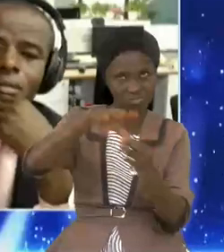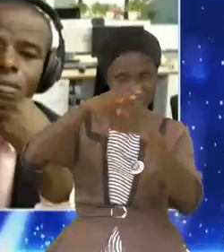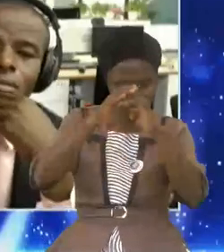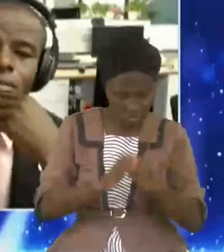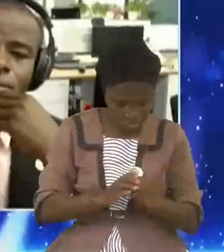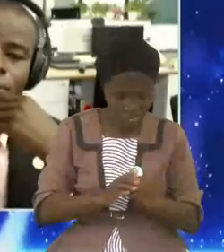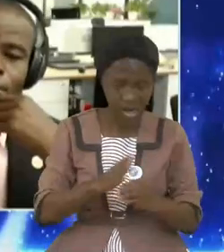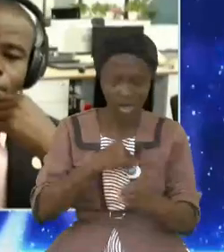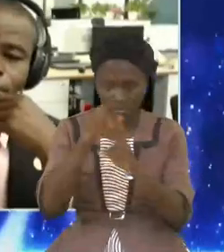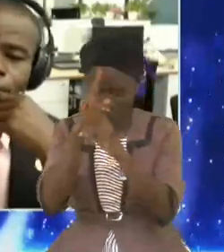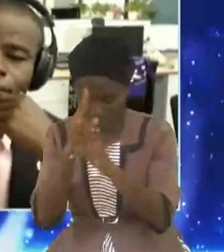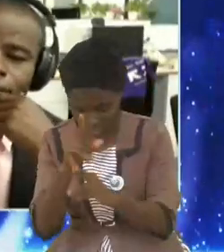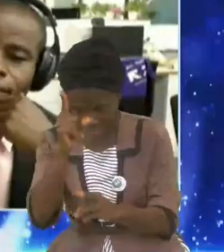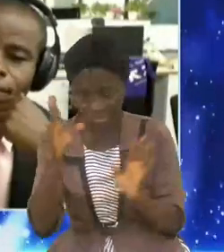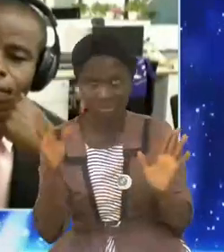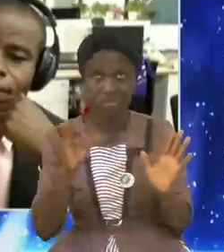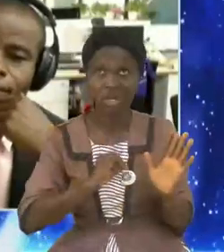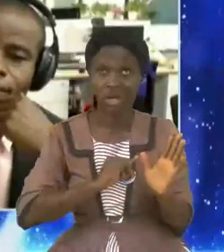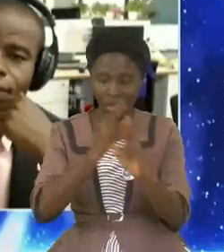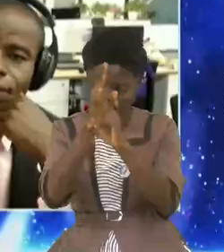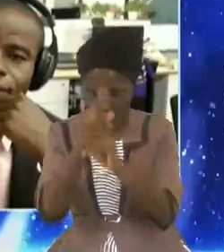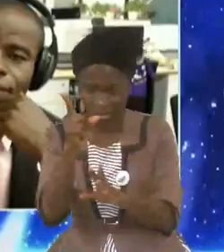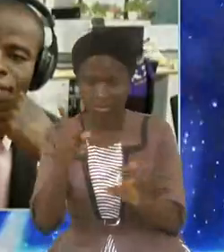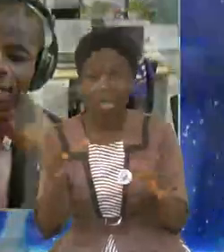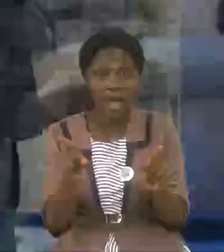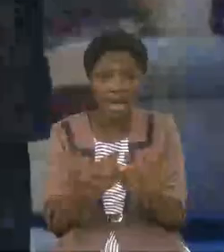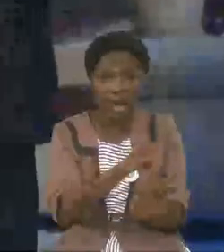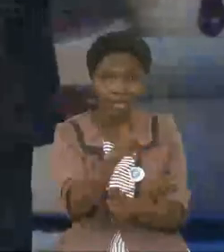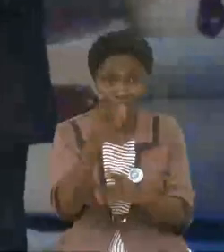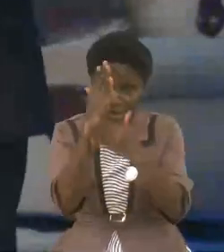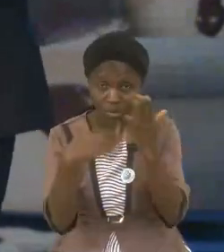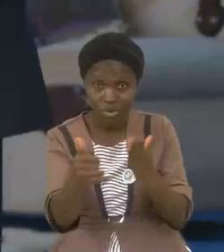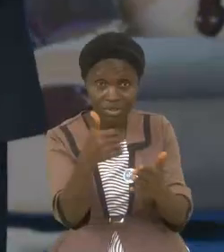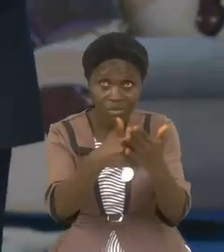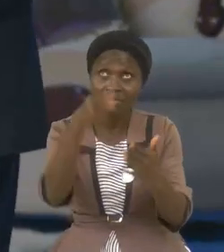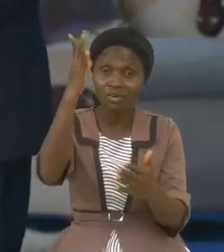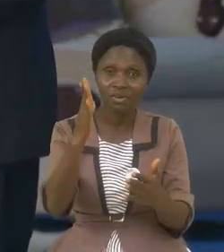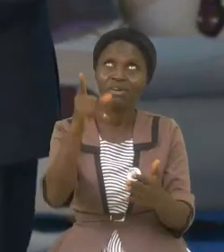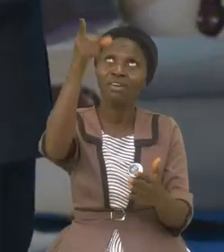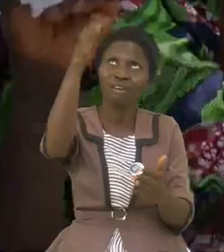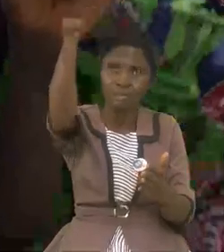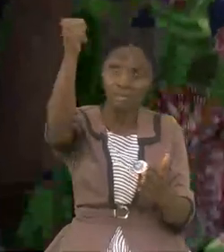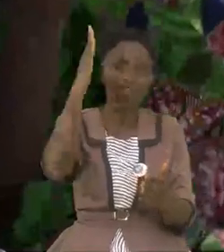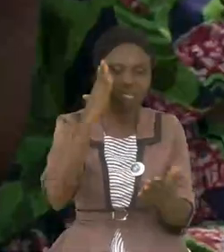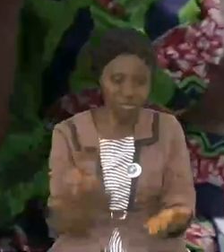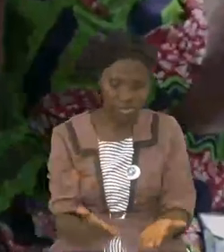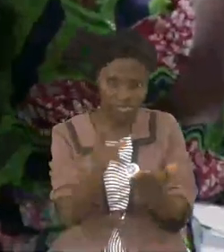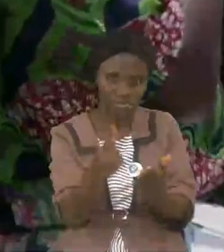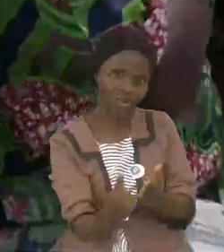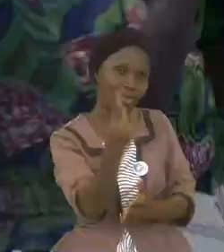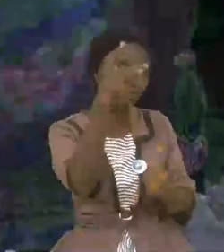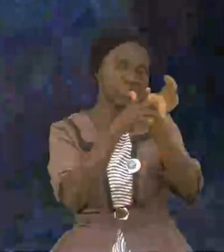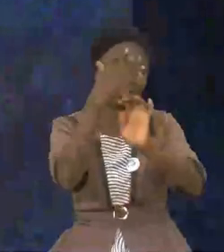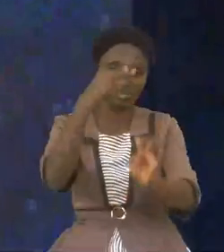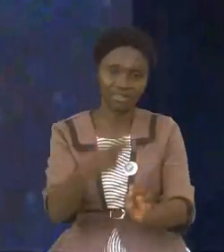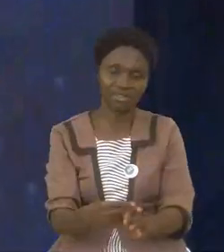Et ma colonne vertébrale est rigide devant toi. Je la fléchis. Je t'honore et te glorifie comme tu t'humilies devant